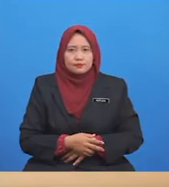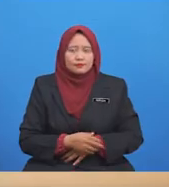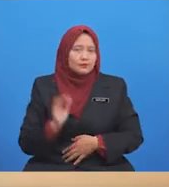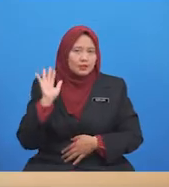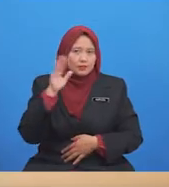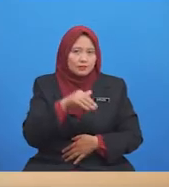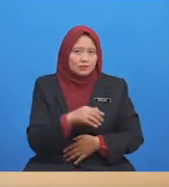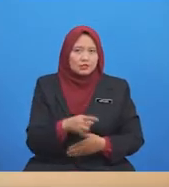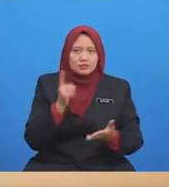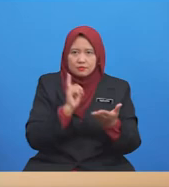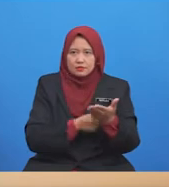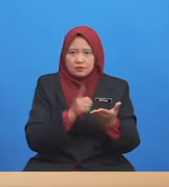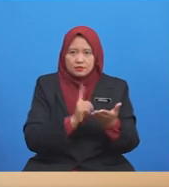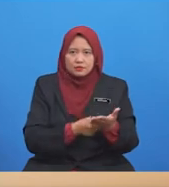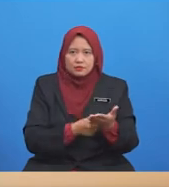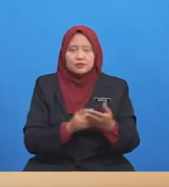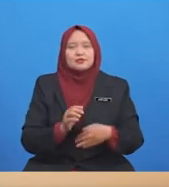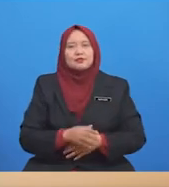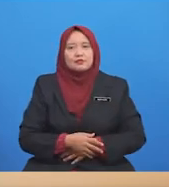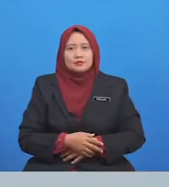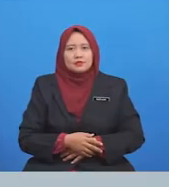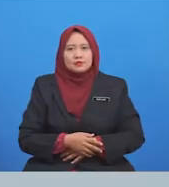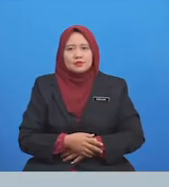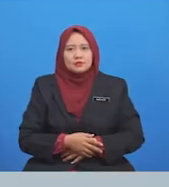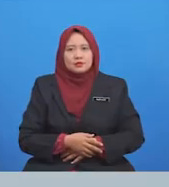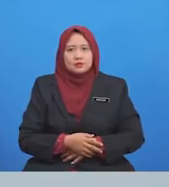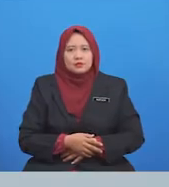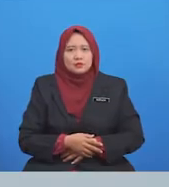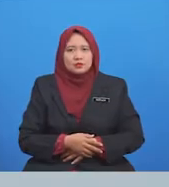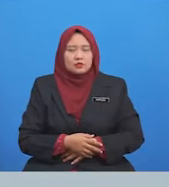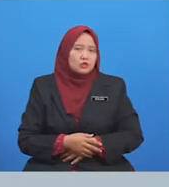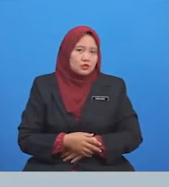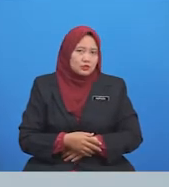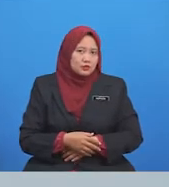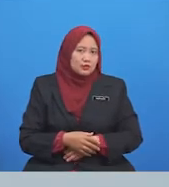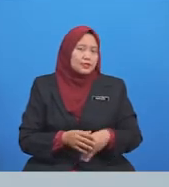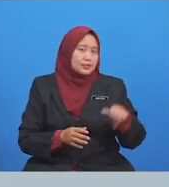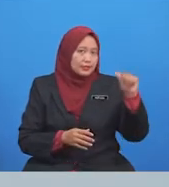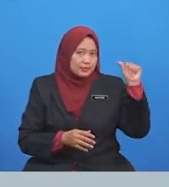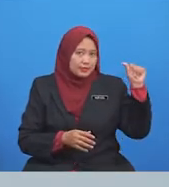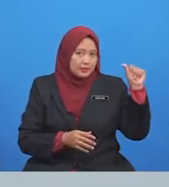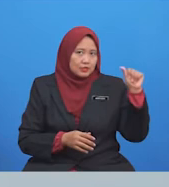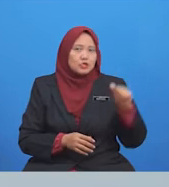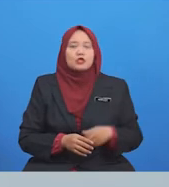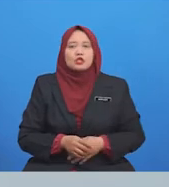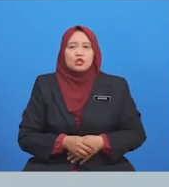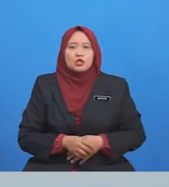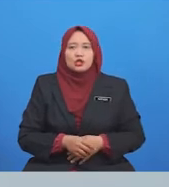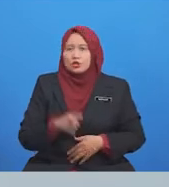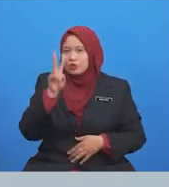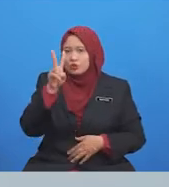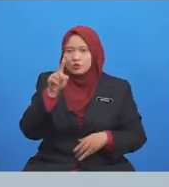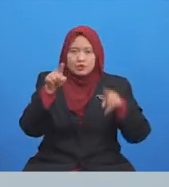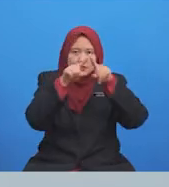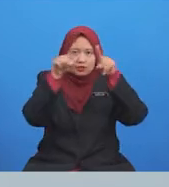Mari kita bincangkan kehendak soalan ini. Bagi soalan A, kedua-dua sisi empat ini